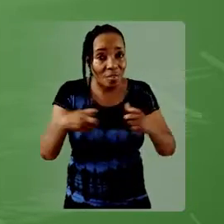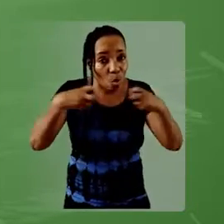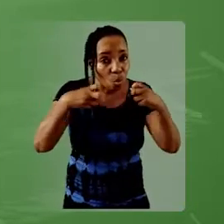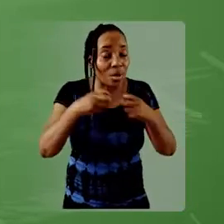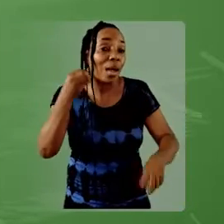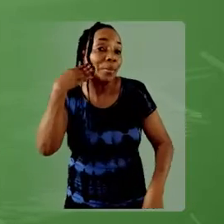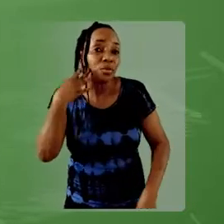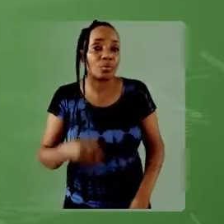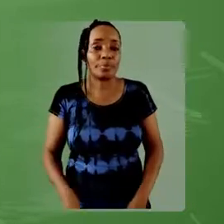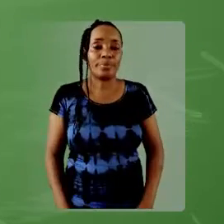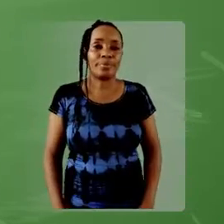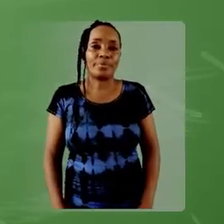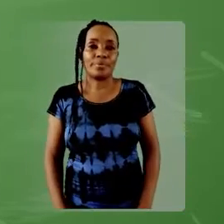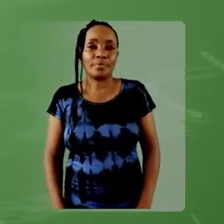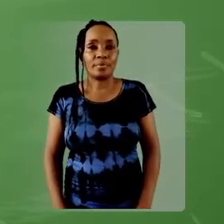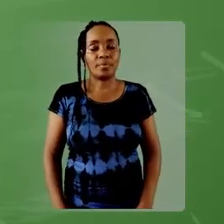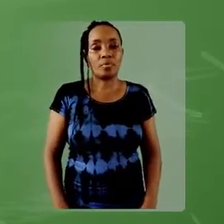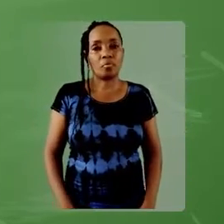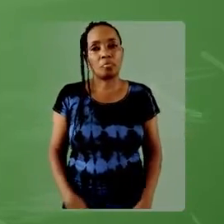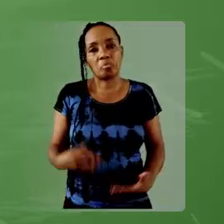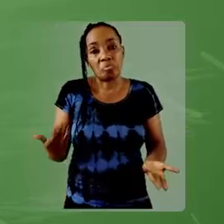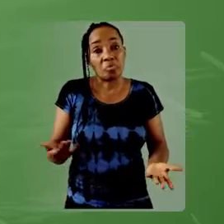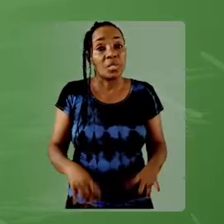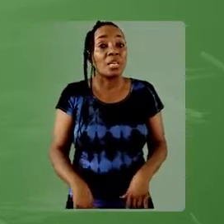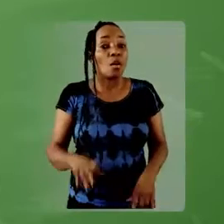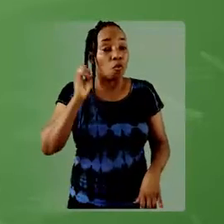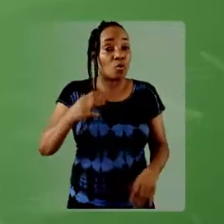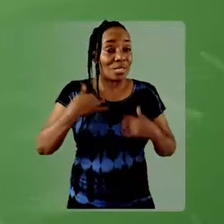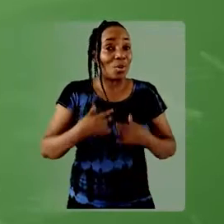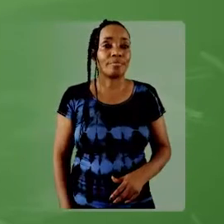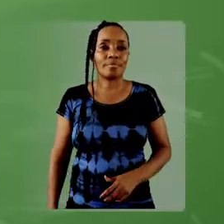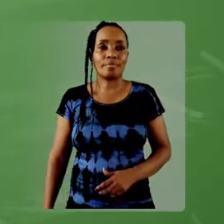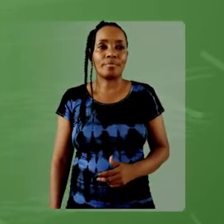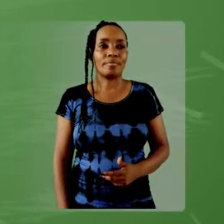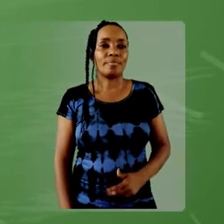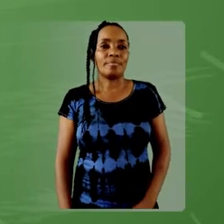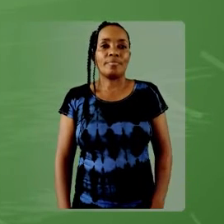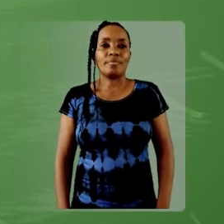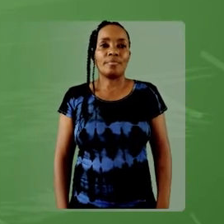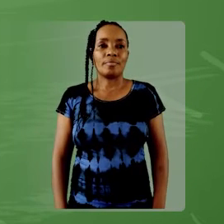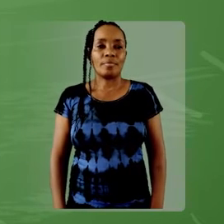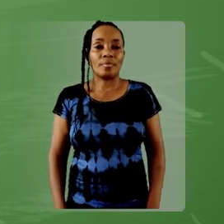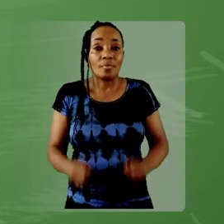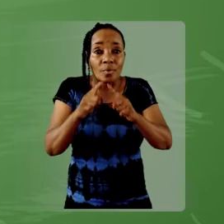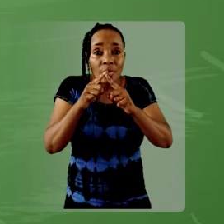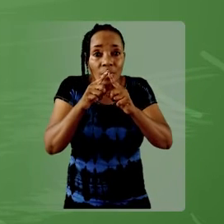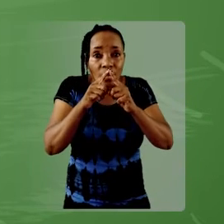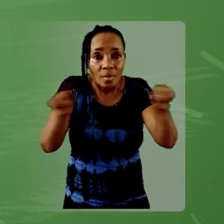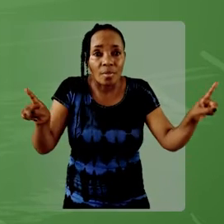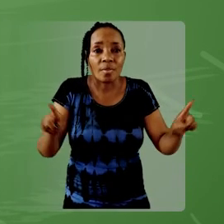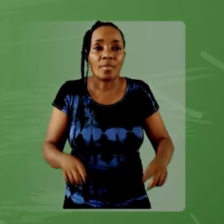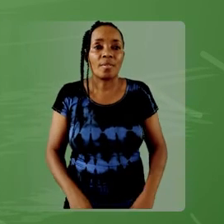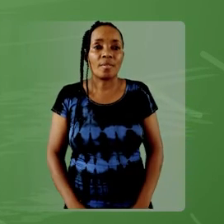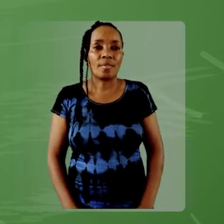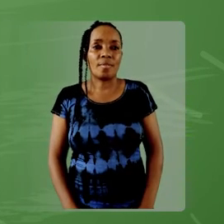domestique? On pourra citer aujourd'hui 3 grands dangers. Le court-circuit,